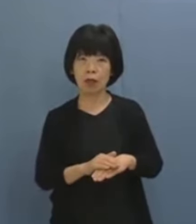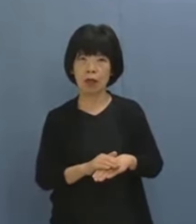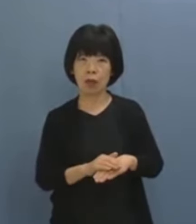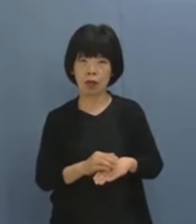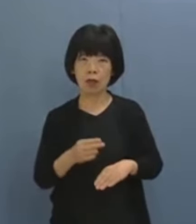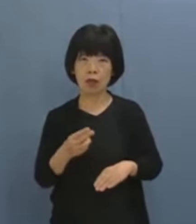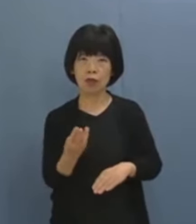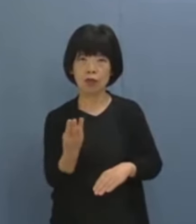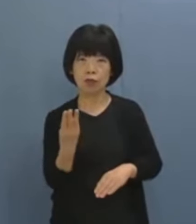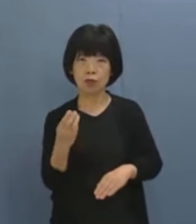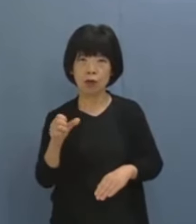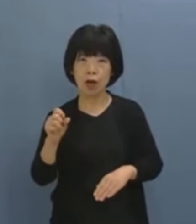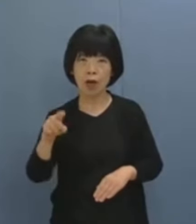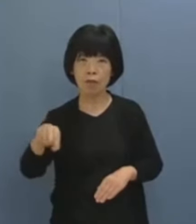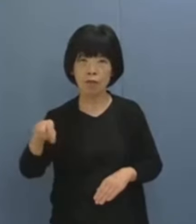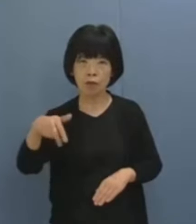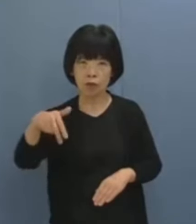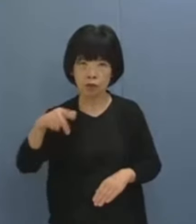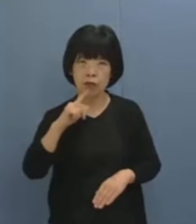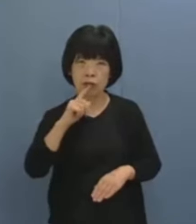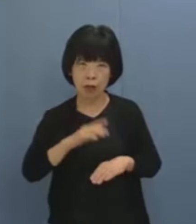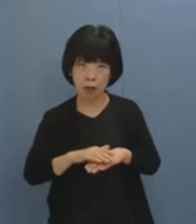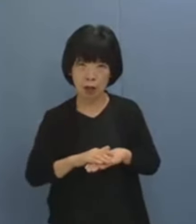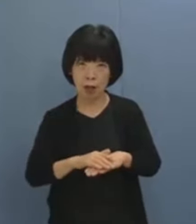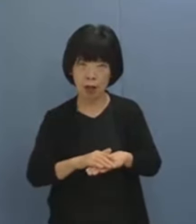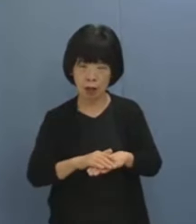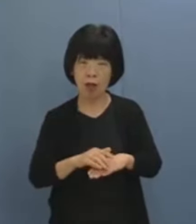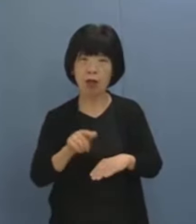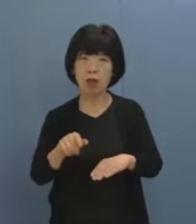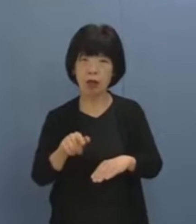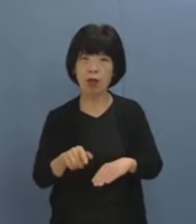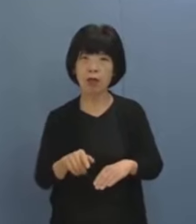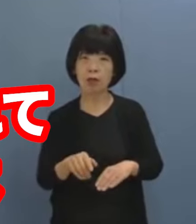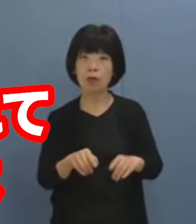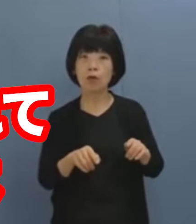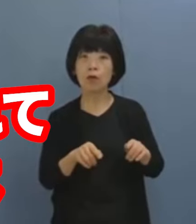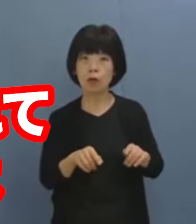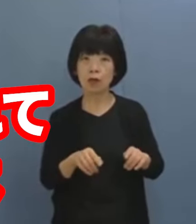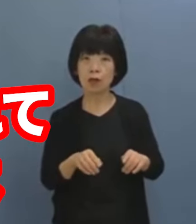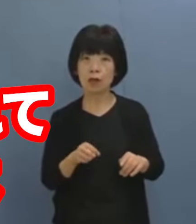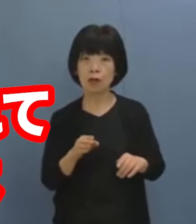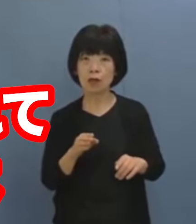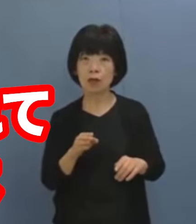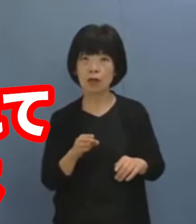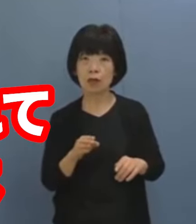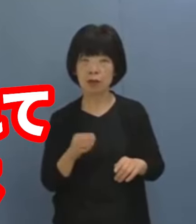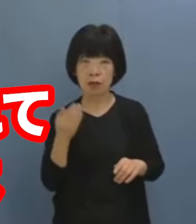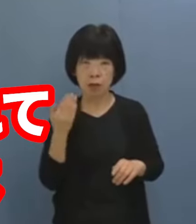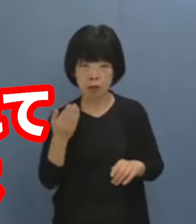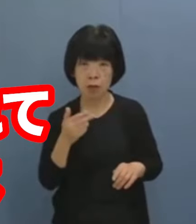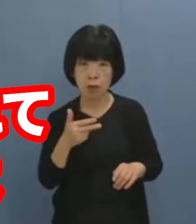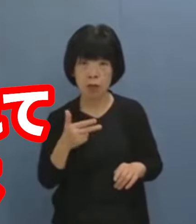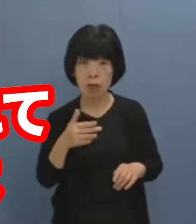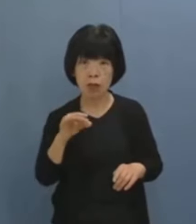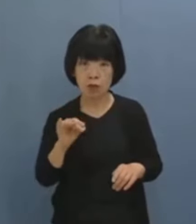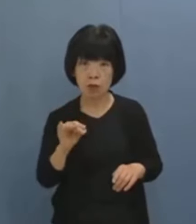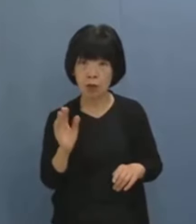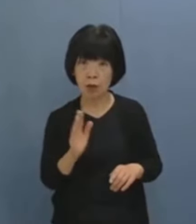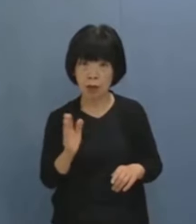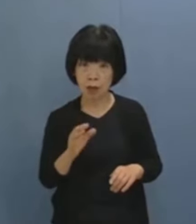が事実としてはこうやったということがあるに した、当初は事実も否定されていましたよね、はい、知